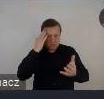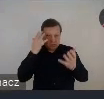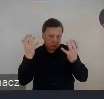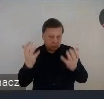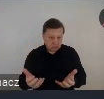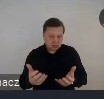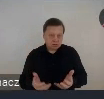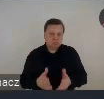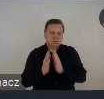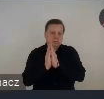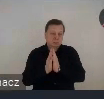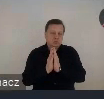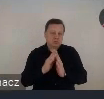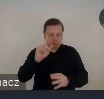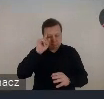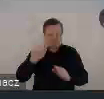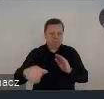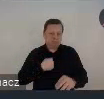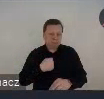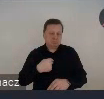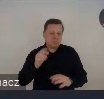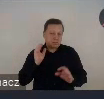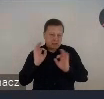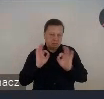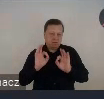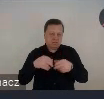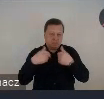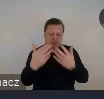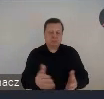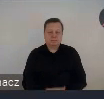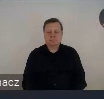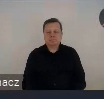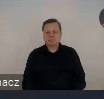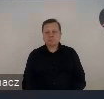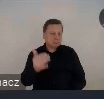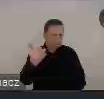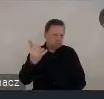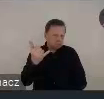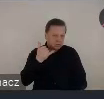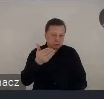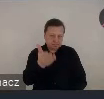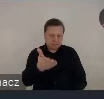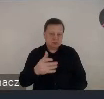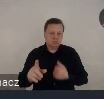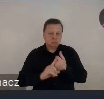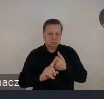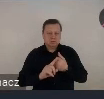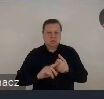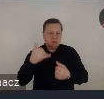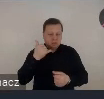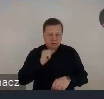to służymy informacjami. Mogą Państwo do nas dzwonić na podany tutaj numer. Mogą